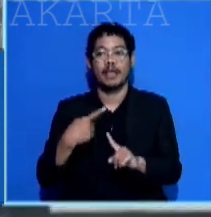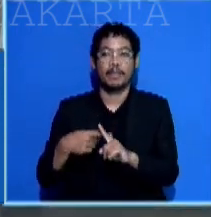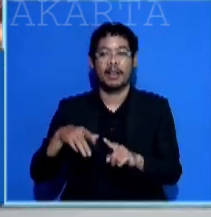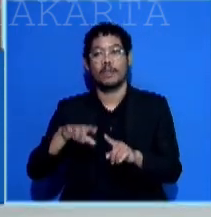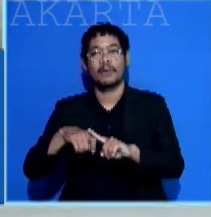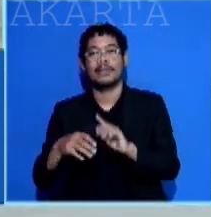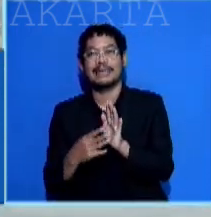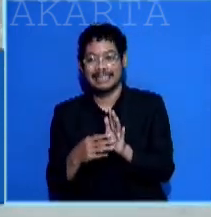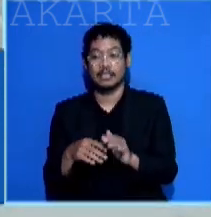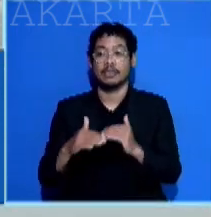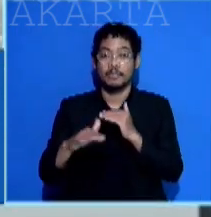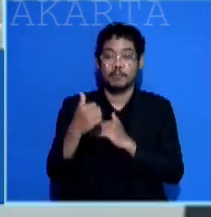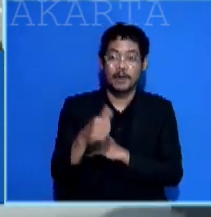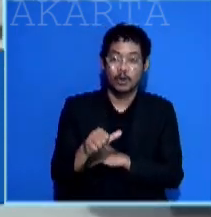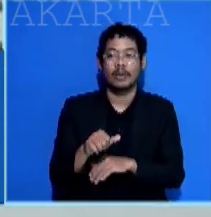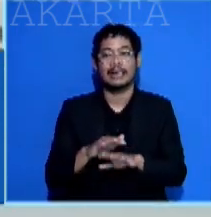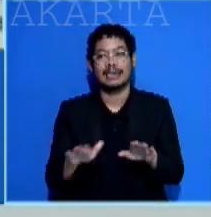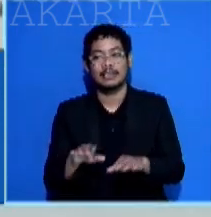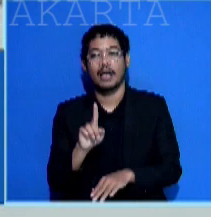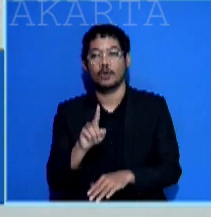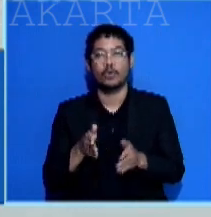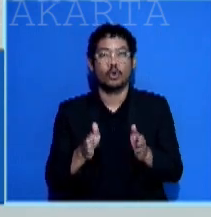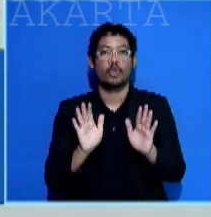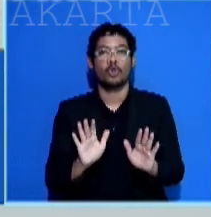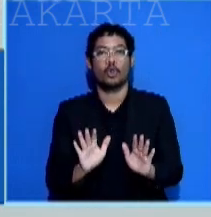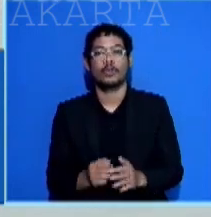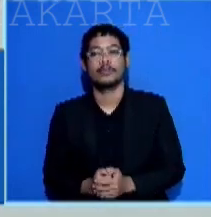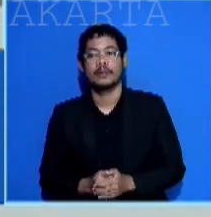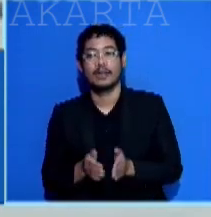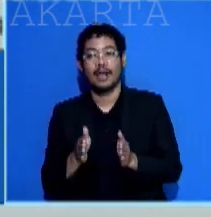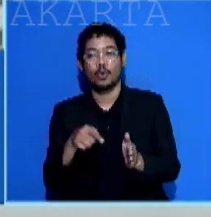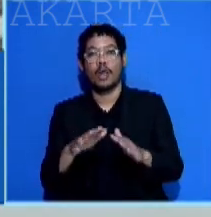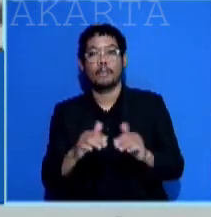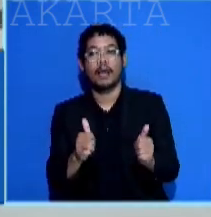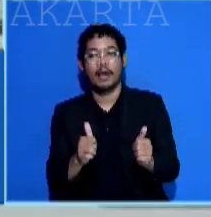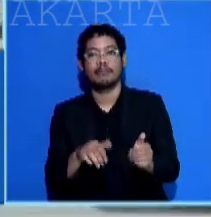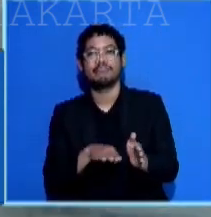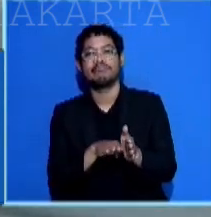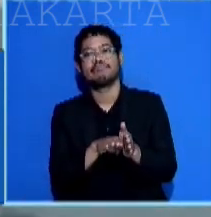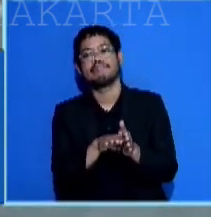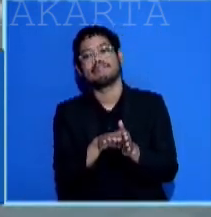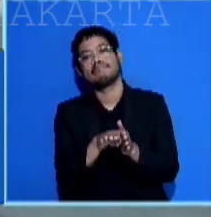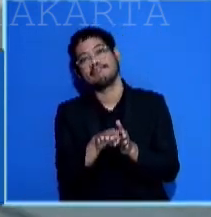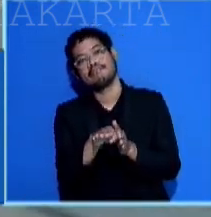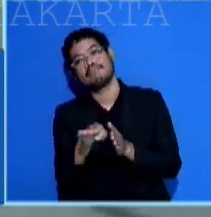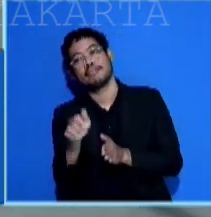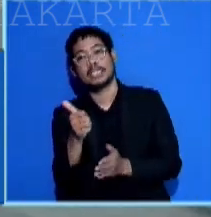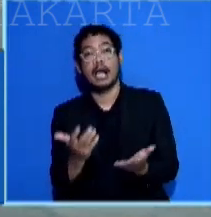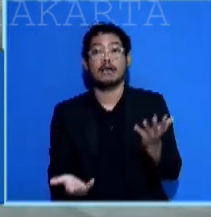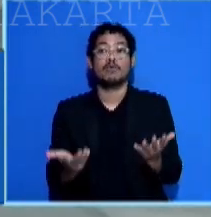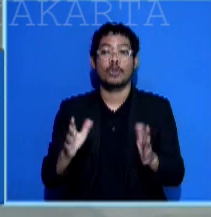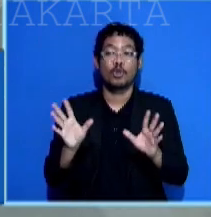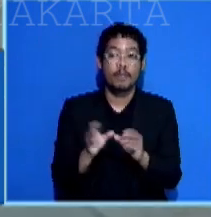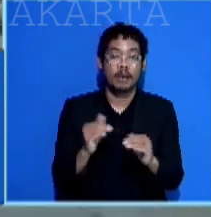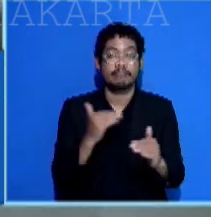kaku baru diselesaikan untuk satu jalur saja Meski demikian jalur tersebut aman untuk dilewati oleh para pemudik dan diprediksi volume lalu